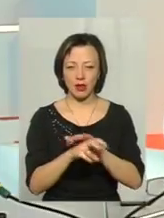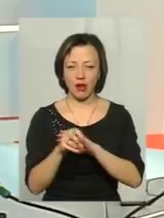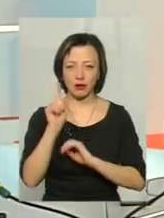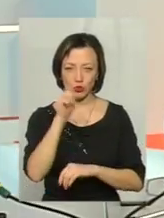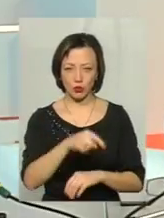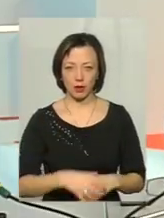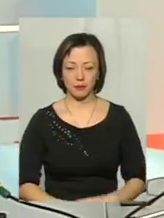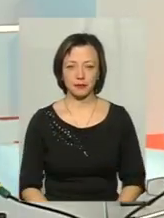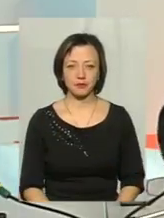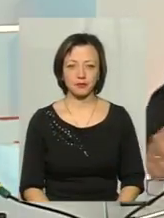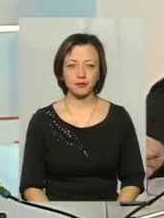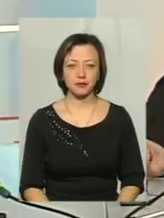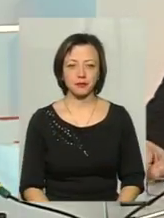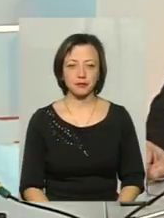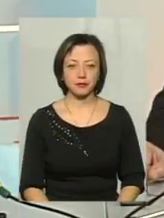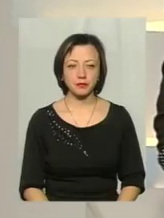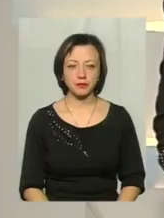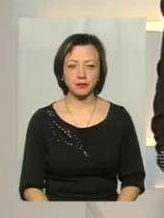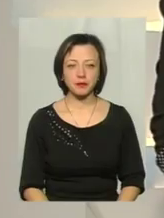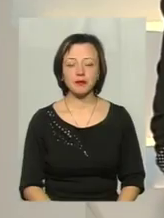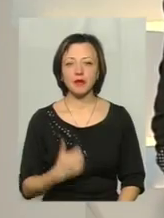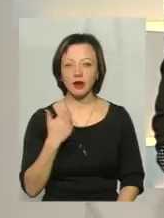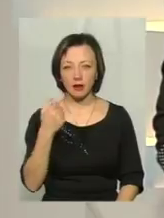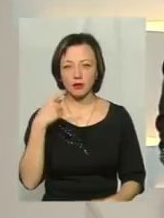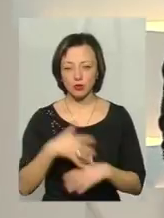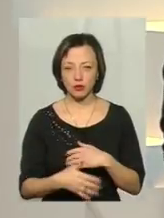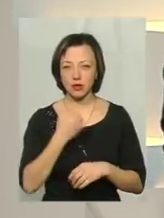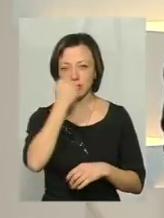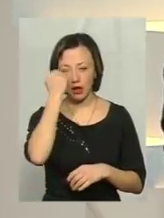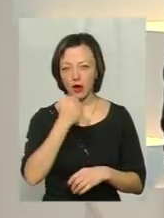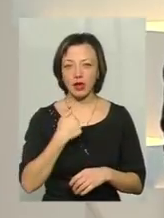туди. Я вас зрозуміла. Дякую, пане Дмитро. Пане Вікторе, я знаю, що